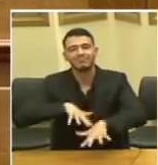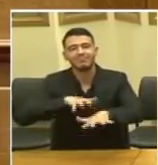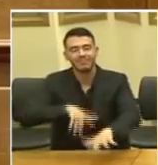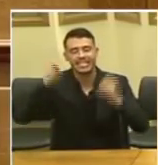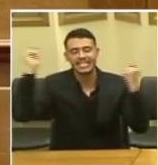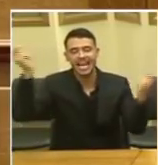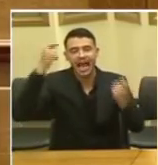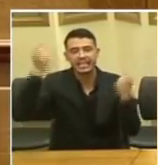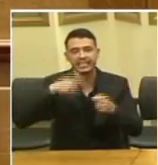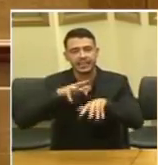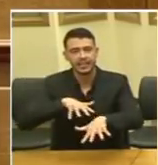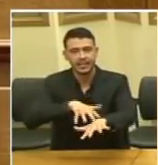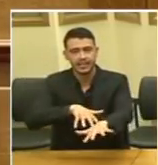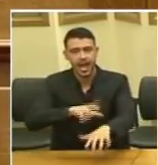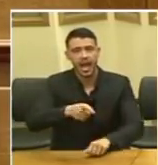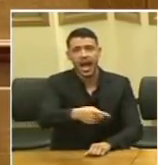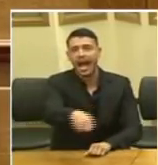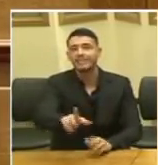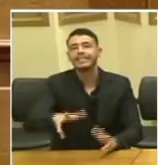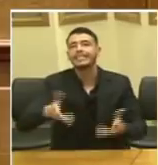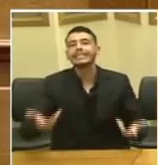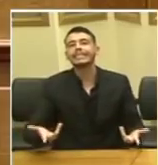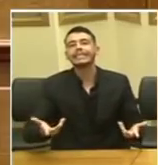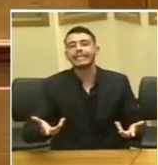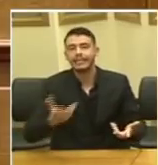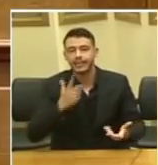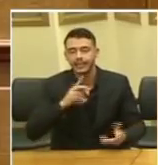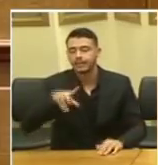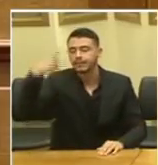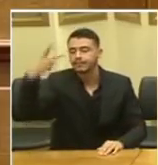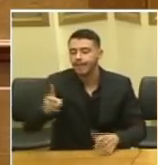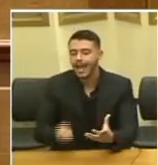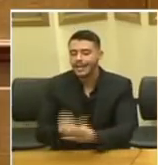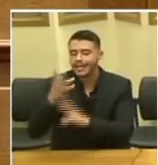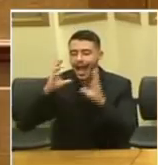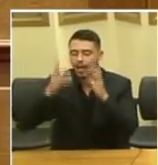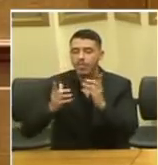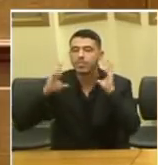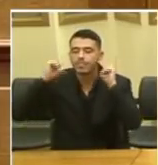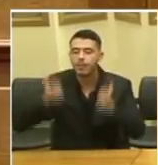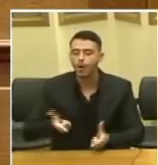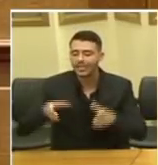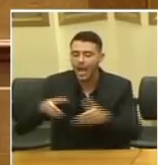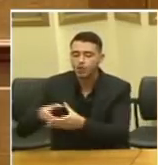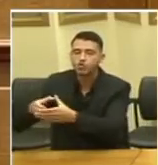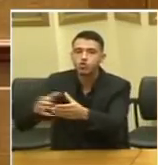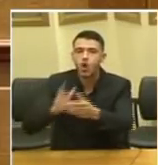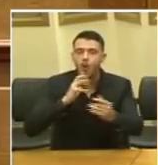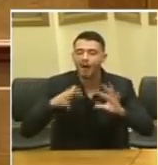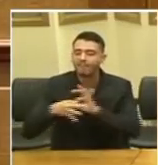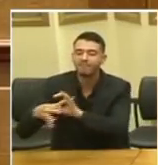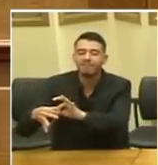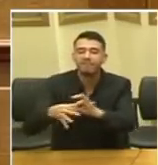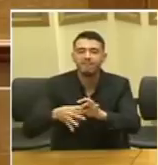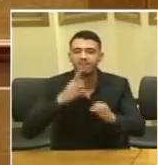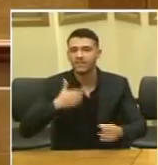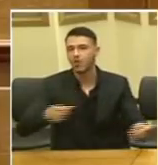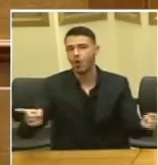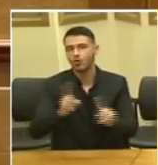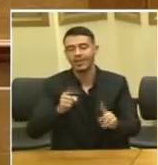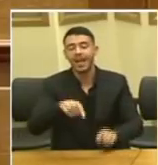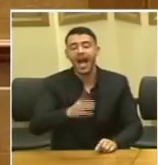δεν είναι εγκάθετοι κάποιων τοπικών οργανώσεων της Νέας Δημοκρατίας που σήμερα βγήκαν να διαδηλώσουν, ενώ μέχρι χθες κρυβόντουσαν. Αυτοί